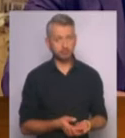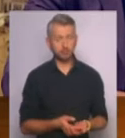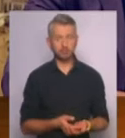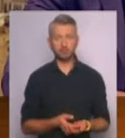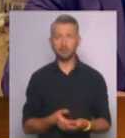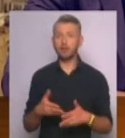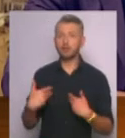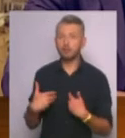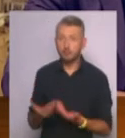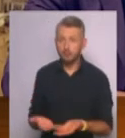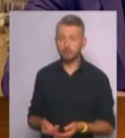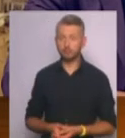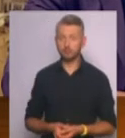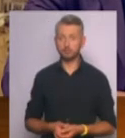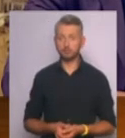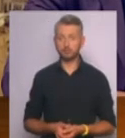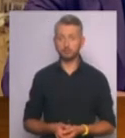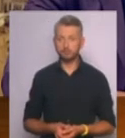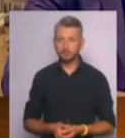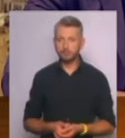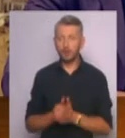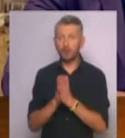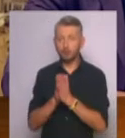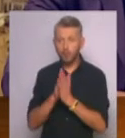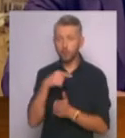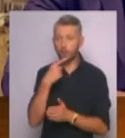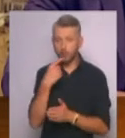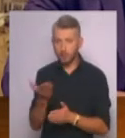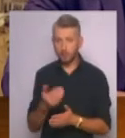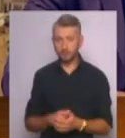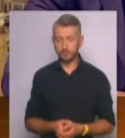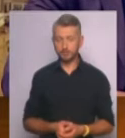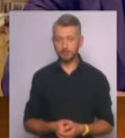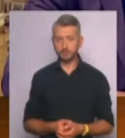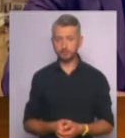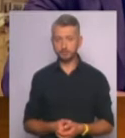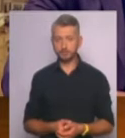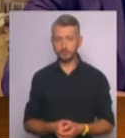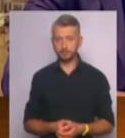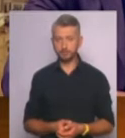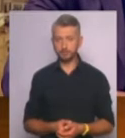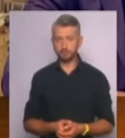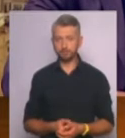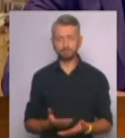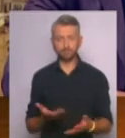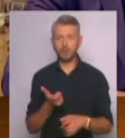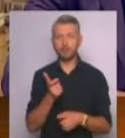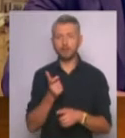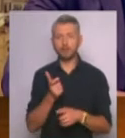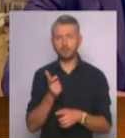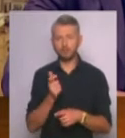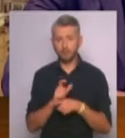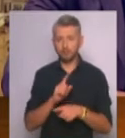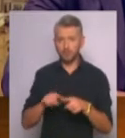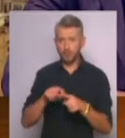Добрий день. Прошу, будь ласка, говоріть, ви в ефірі. Так, дуже швиденько ставте